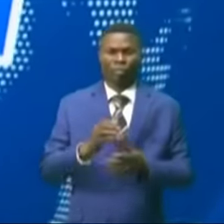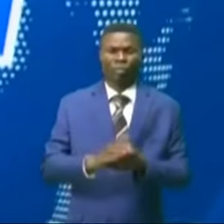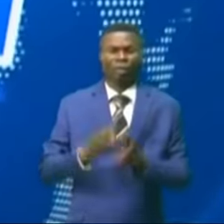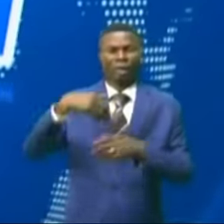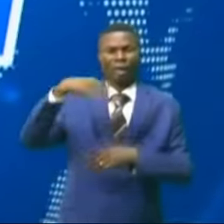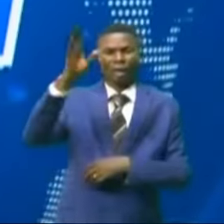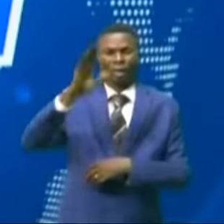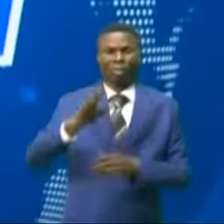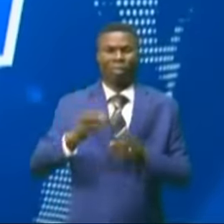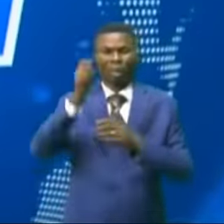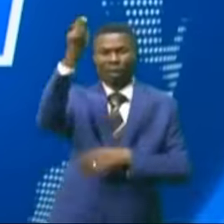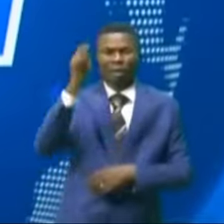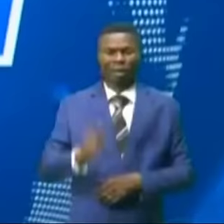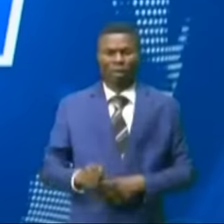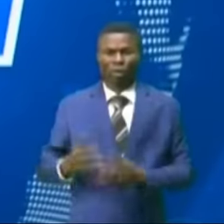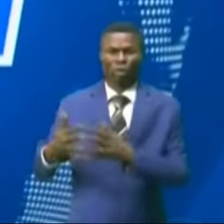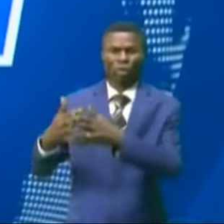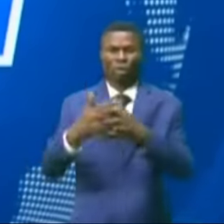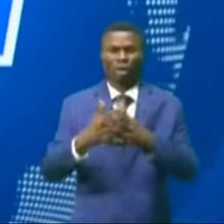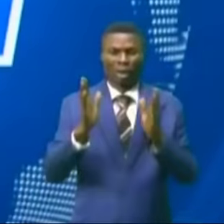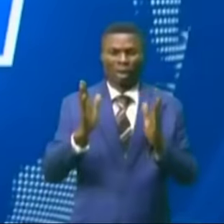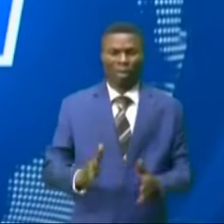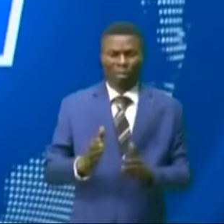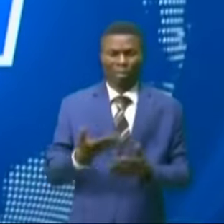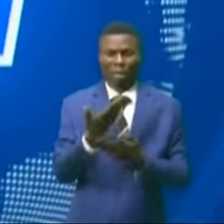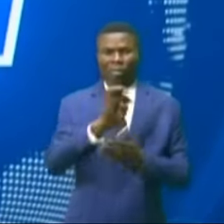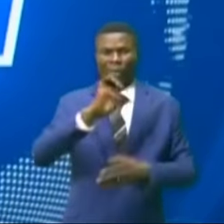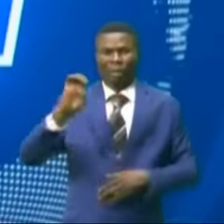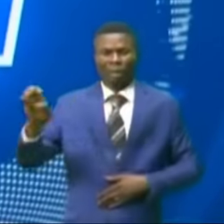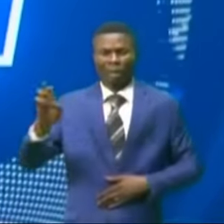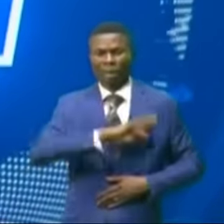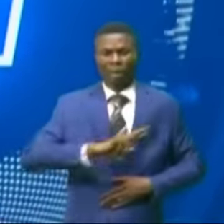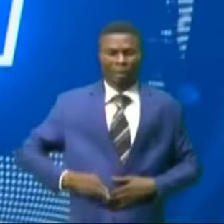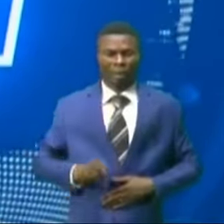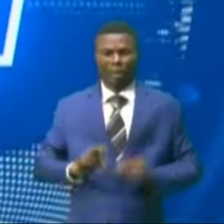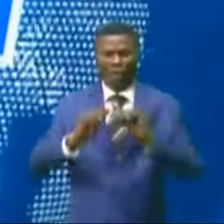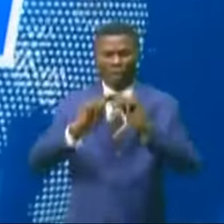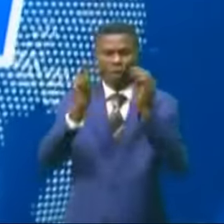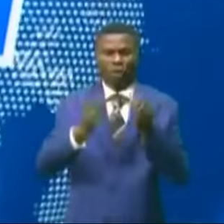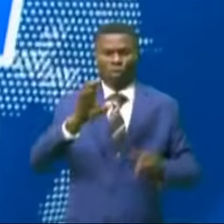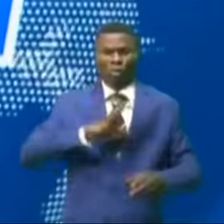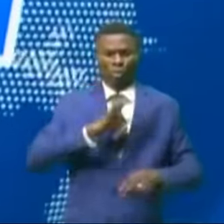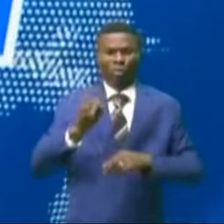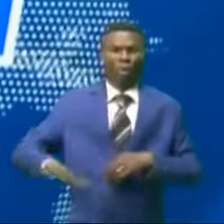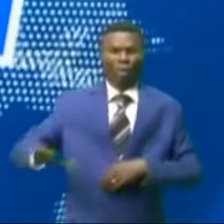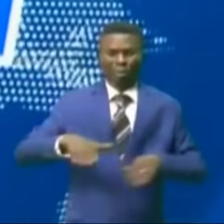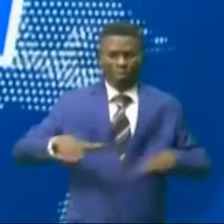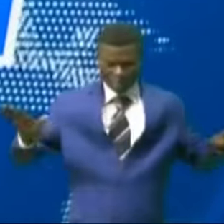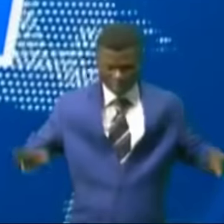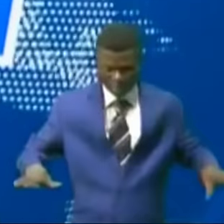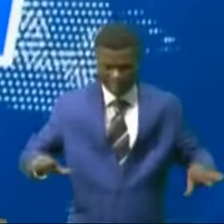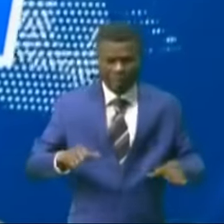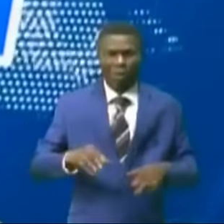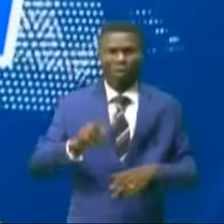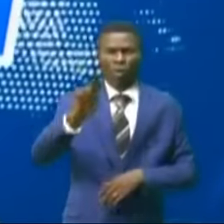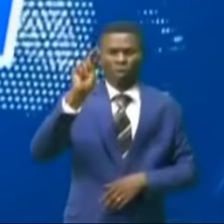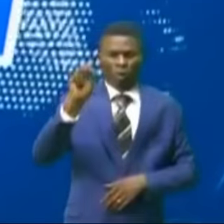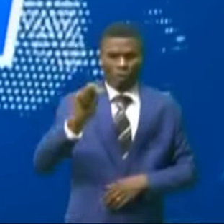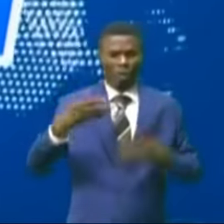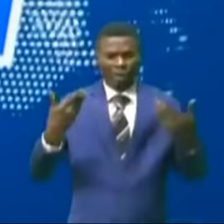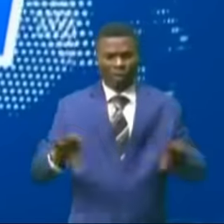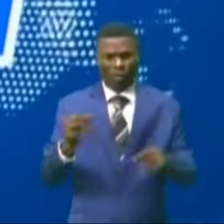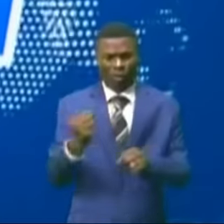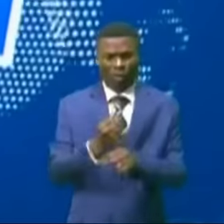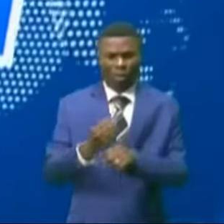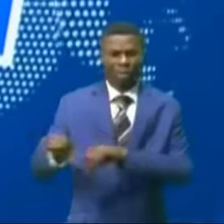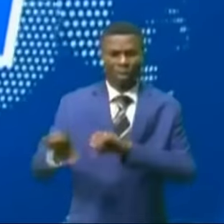MONUSCO s'observent dans la partie est du pays. En Ituri, par exemple, l'unité de la police sénégalaise de la MONUSCO a parachevé sa mission. La